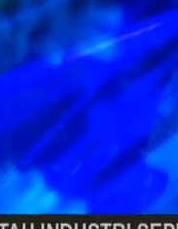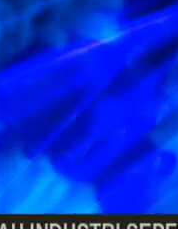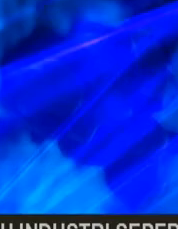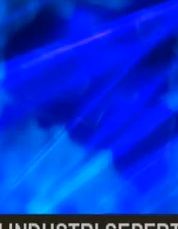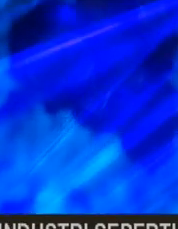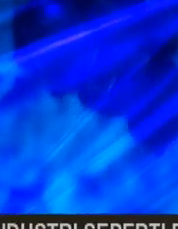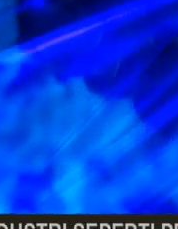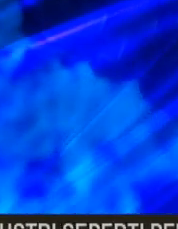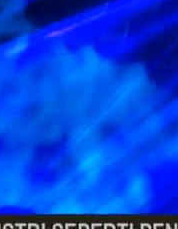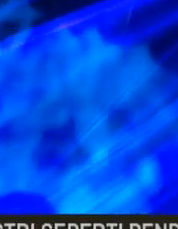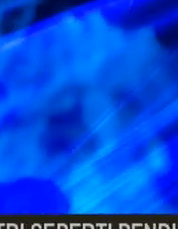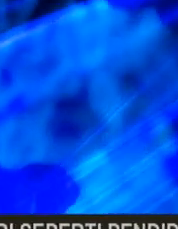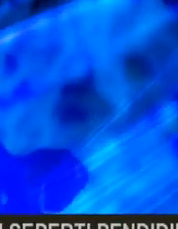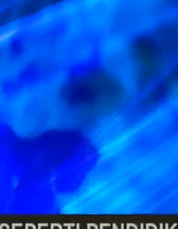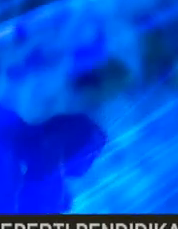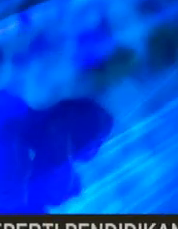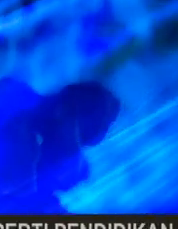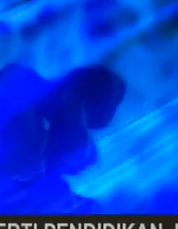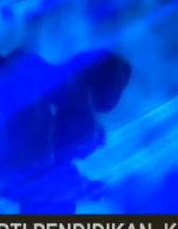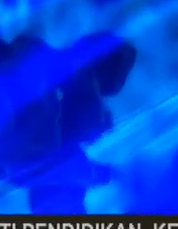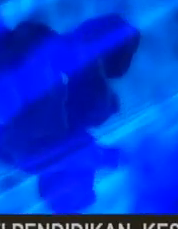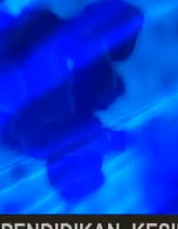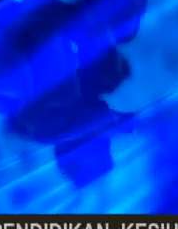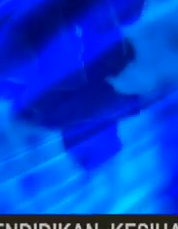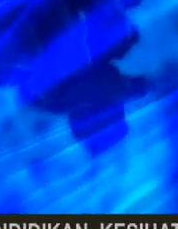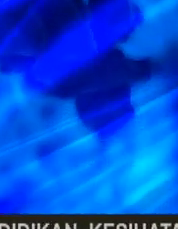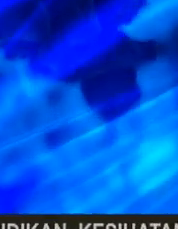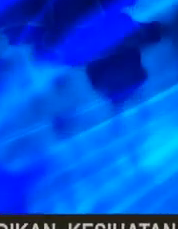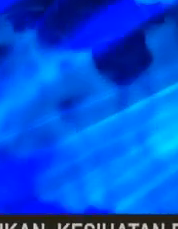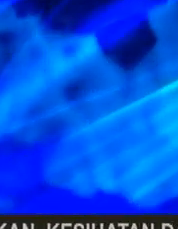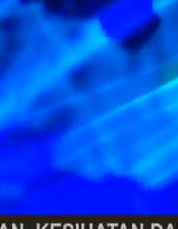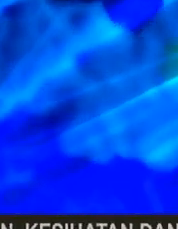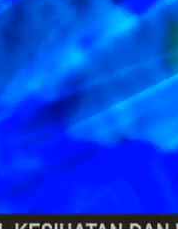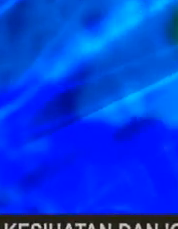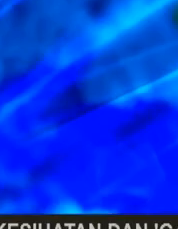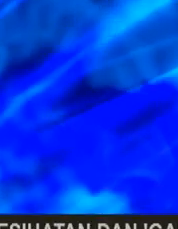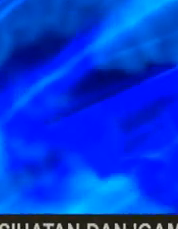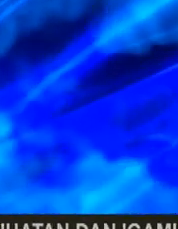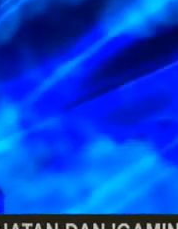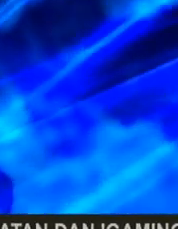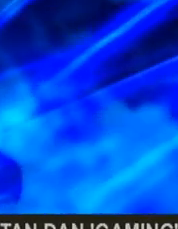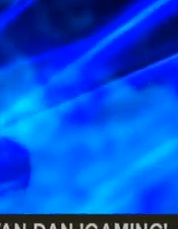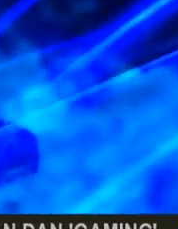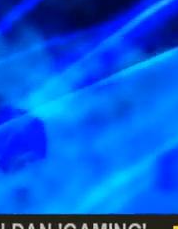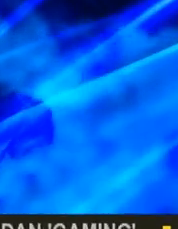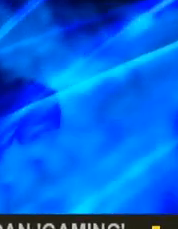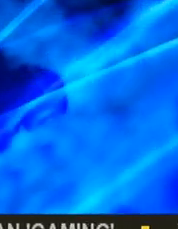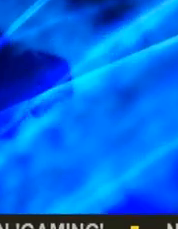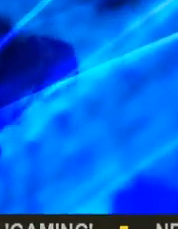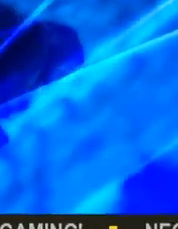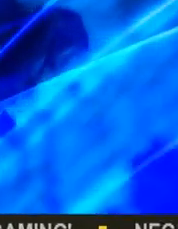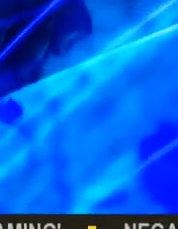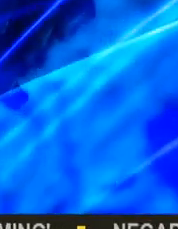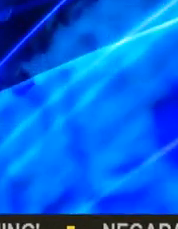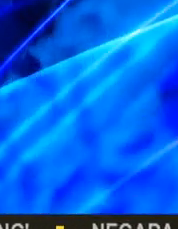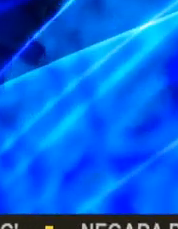2612 orang sedang menjalani pengasingan diri menteri manakala 12888 orang menamatkan pengasingan